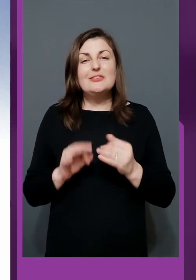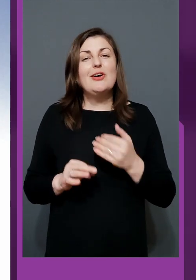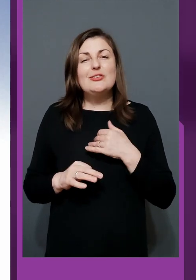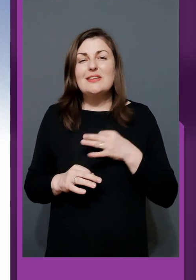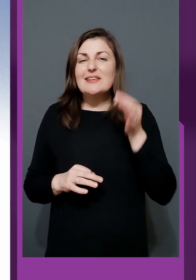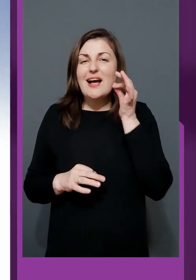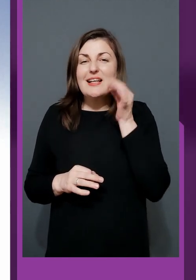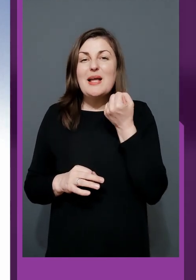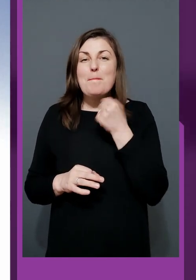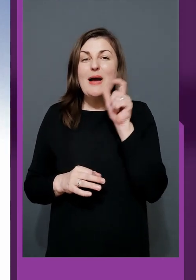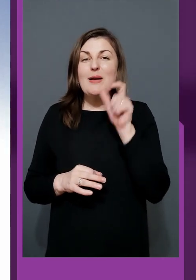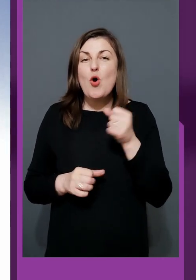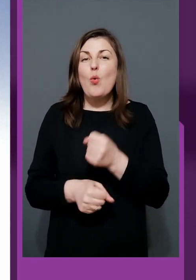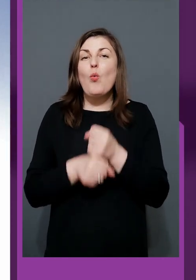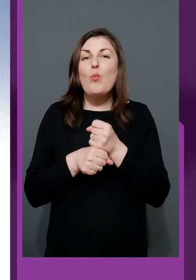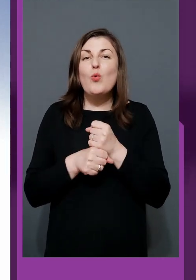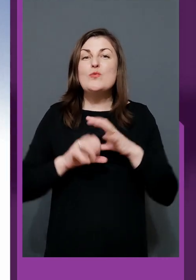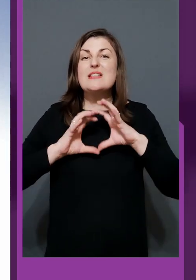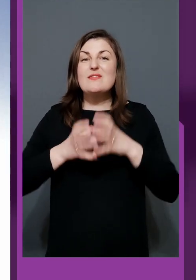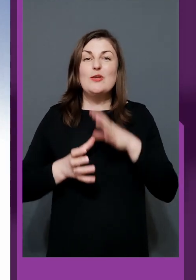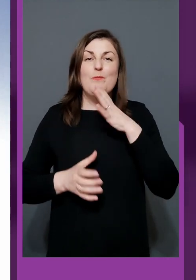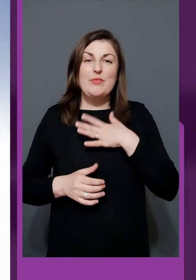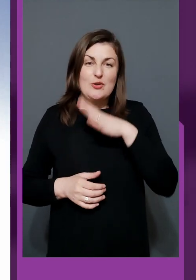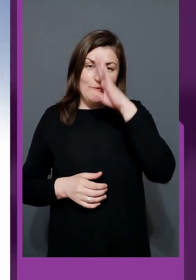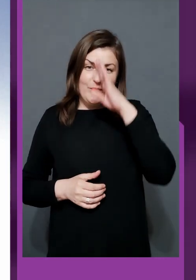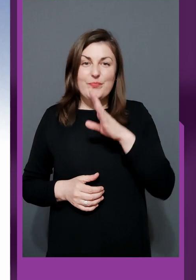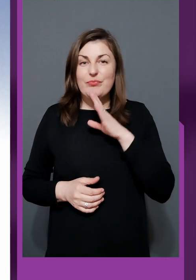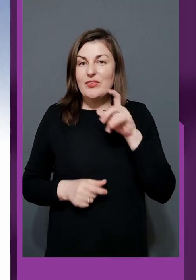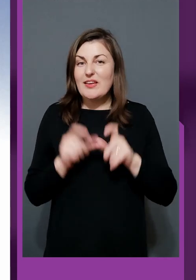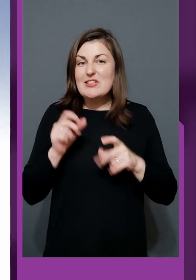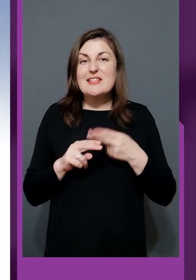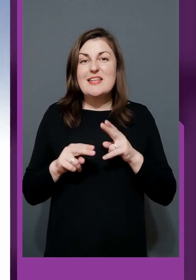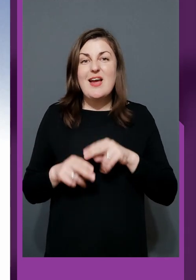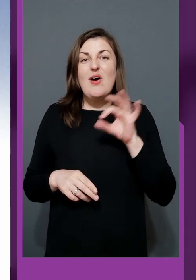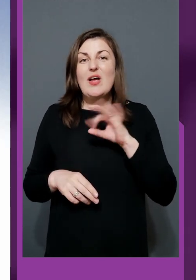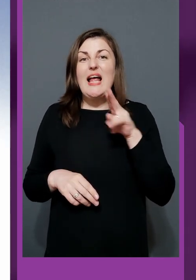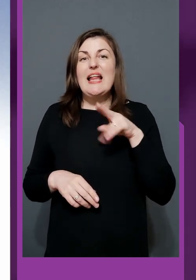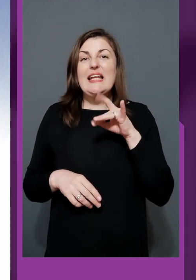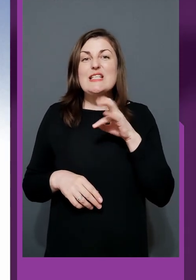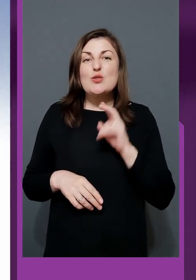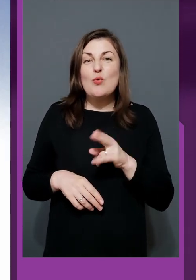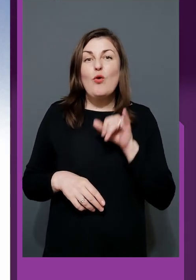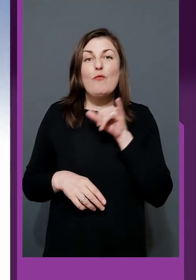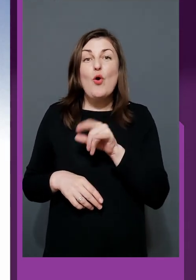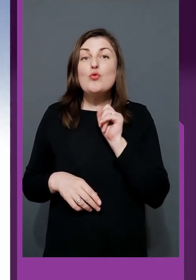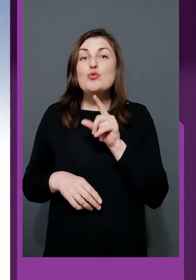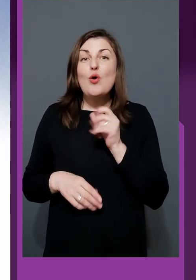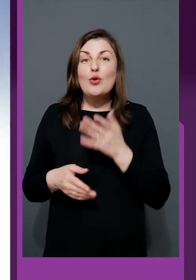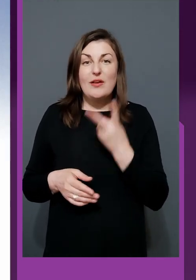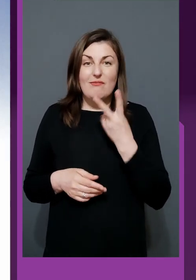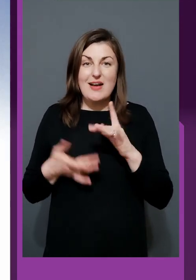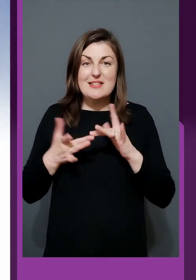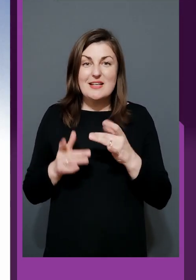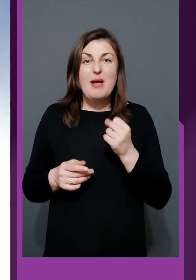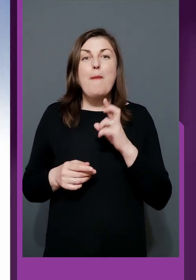хочеться згадати переможців Кубку світу наших хлопців іів чат це і Олексій Денисюк в нього золото два